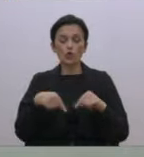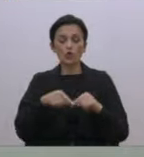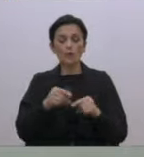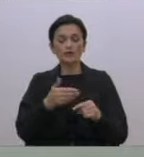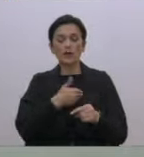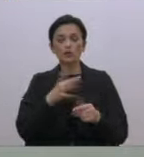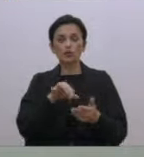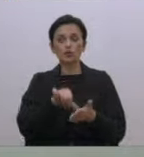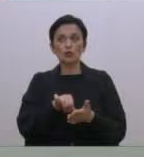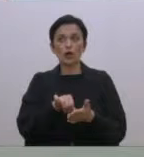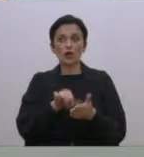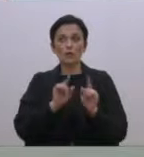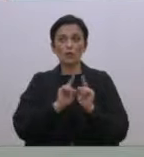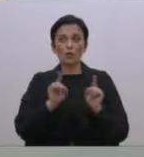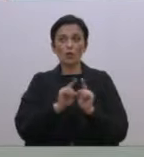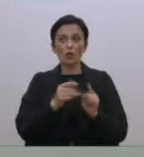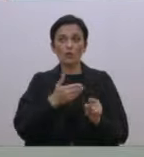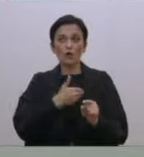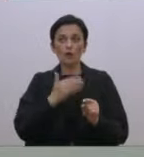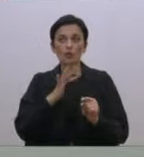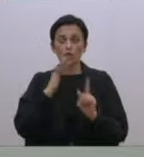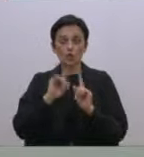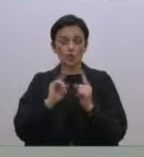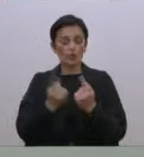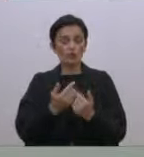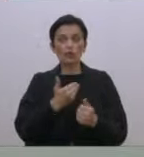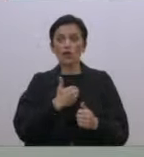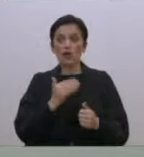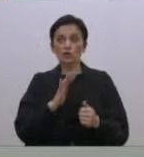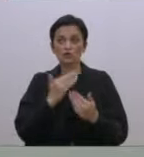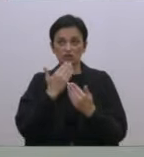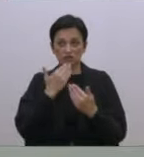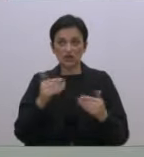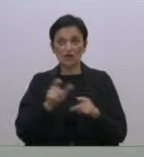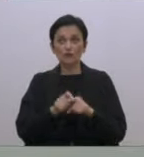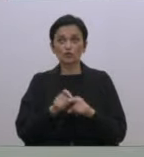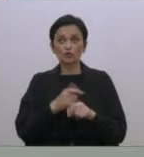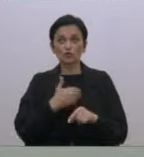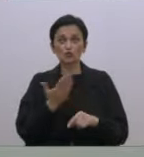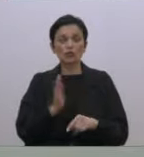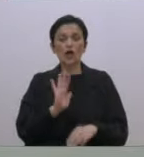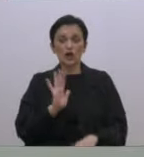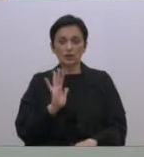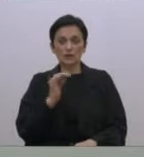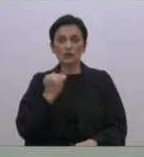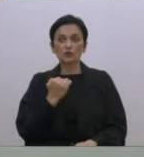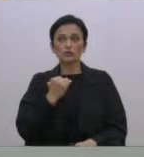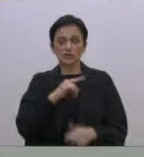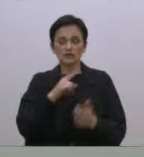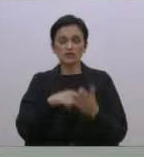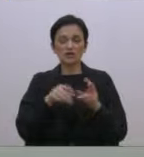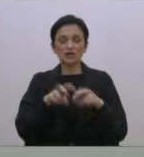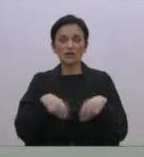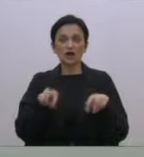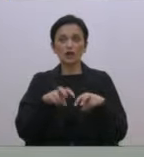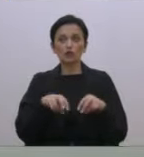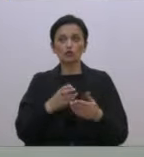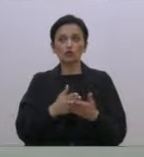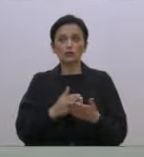გამოსვლა, ოპოზიციას არ სურს, უმრავლესობას არ სურს, დასმენ სიტყვა თუ გსურთ? არა, მადლობა. მადლობს, საკითხი